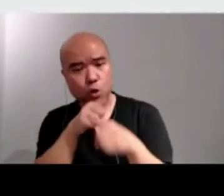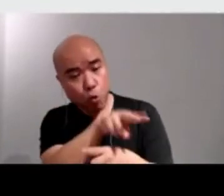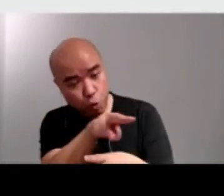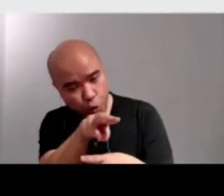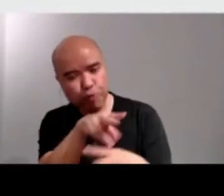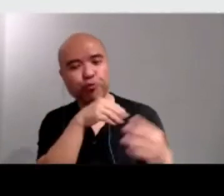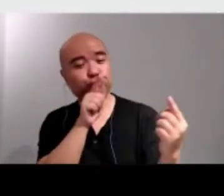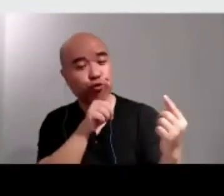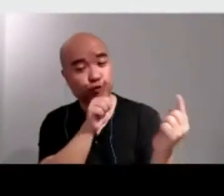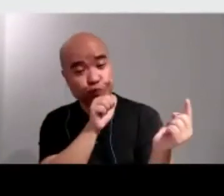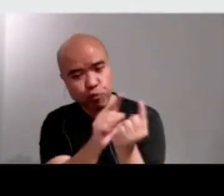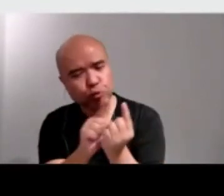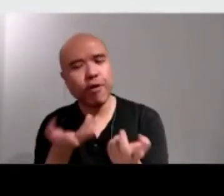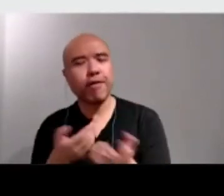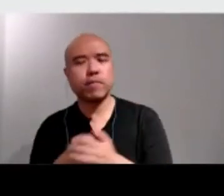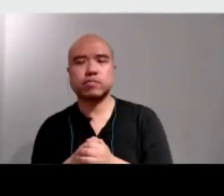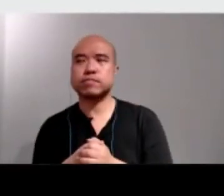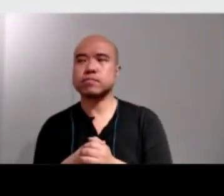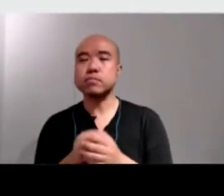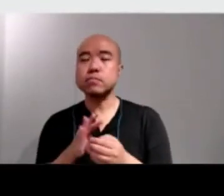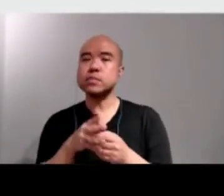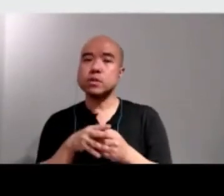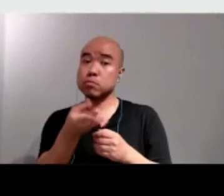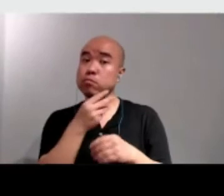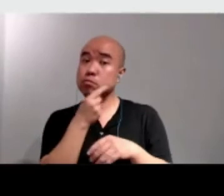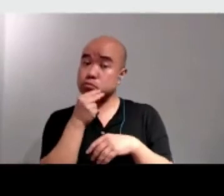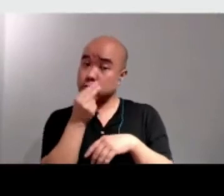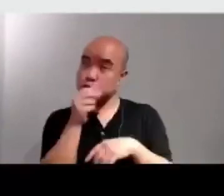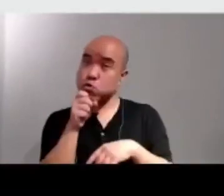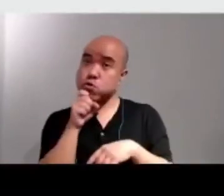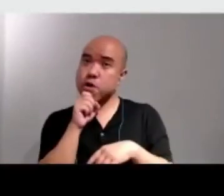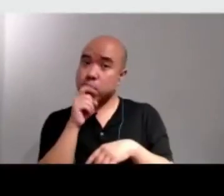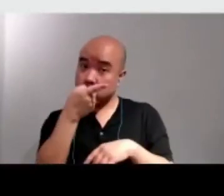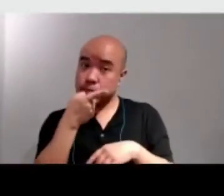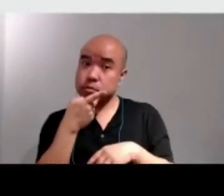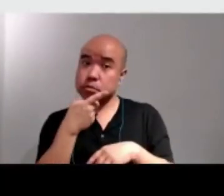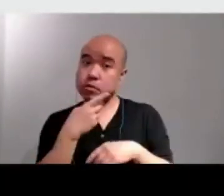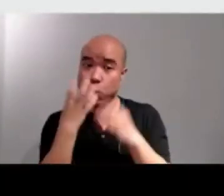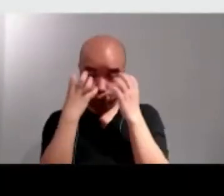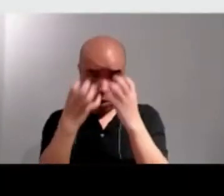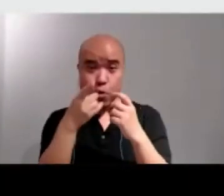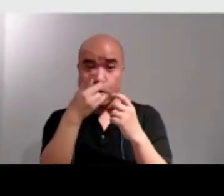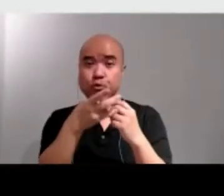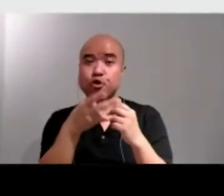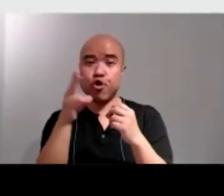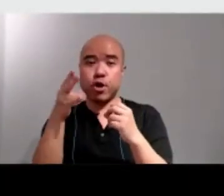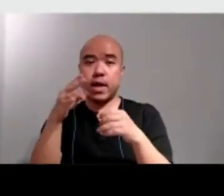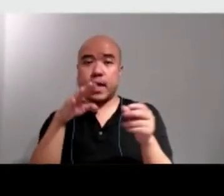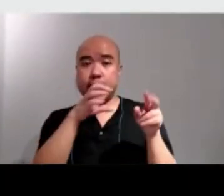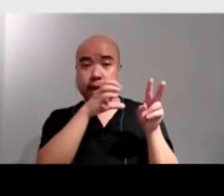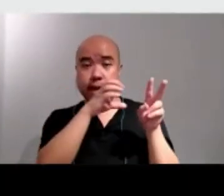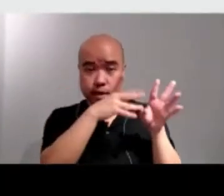，应该有兴趣啦，是吧？我们接下来记住留意我们下一年的善游的活动，可以看我们的